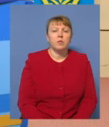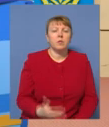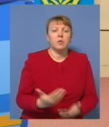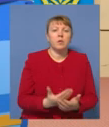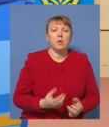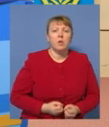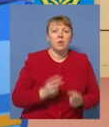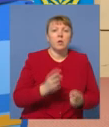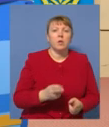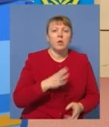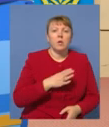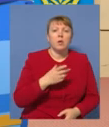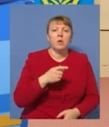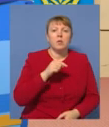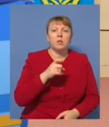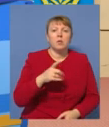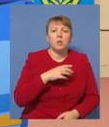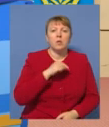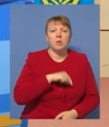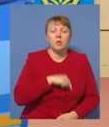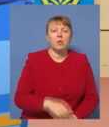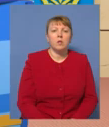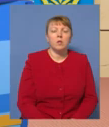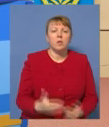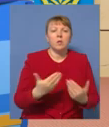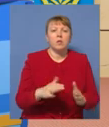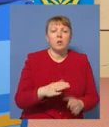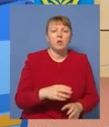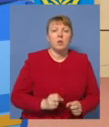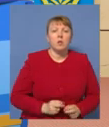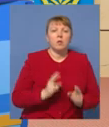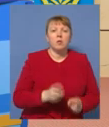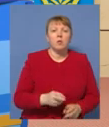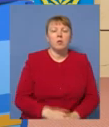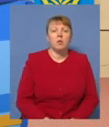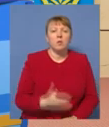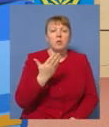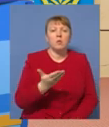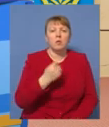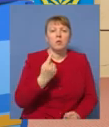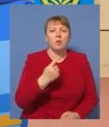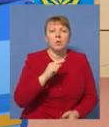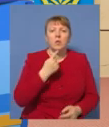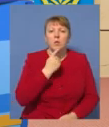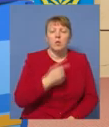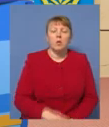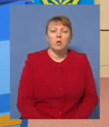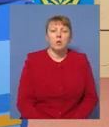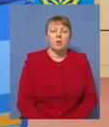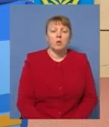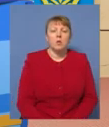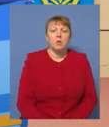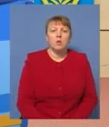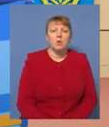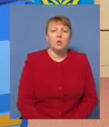вид преступления носит международный характер. Раскрытие указанных видов преступлений представляет особую сложность ввиду того, что совершается